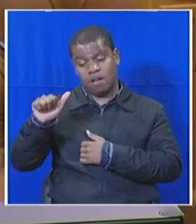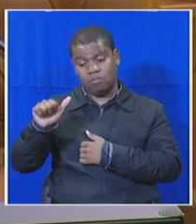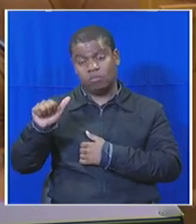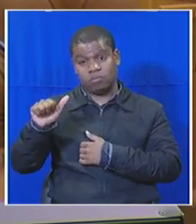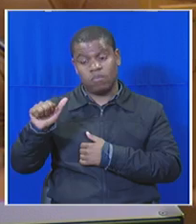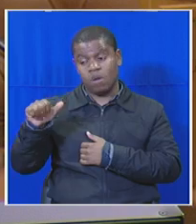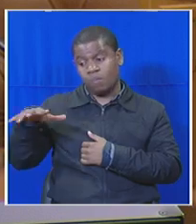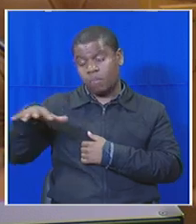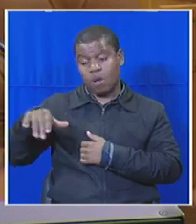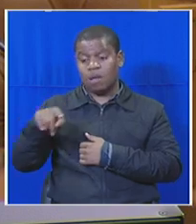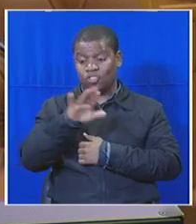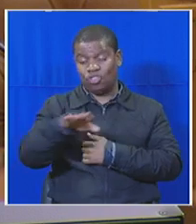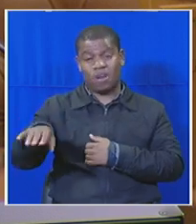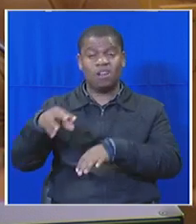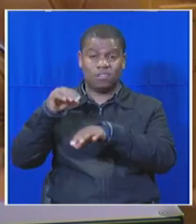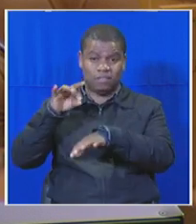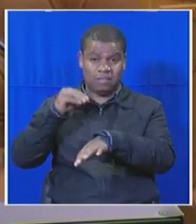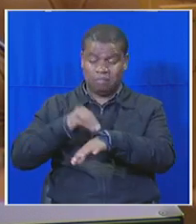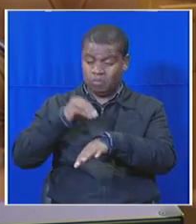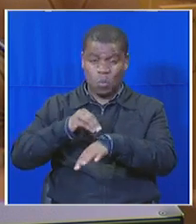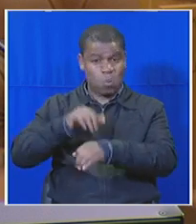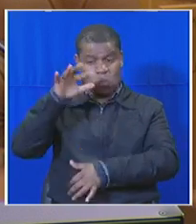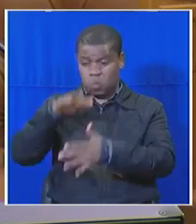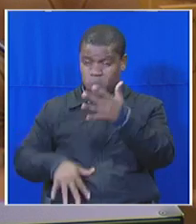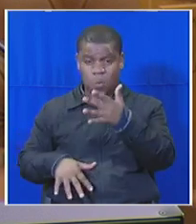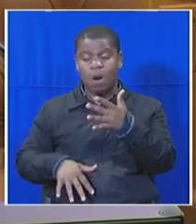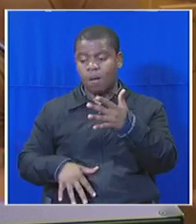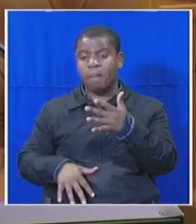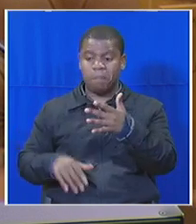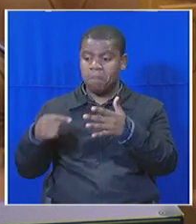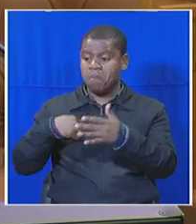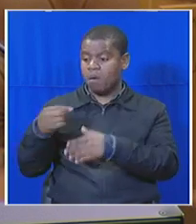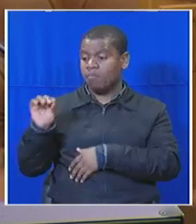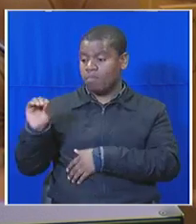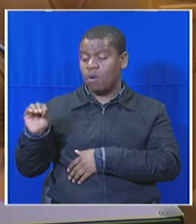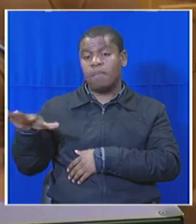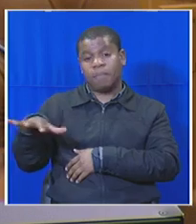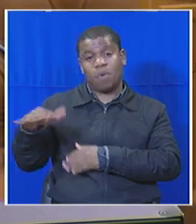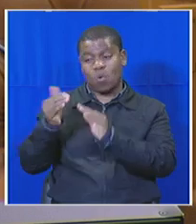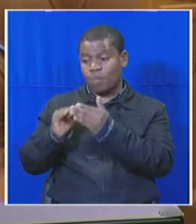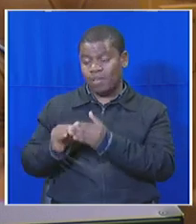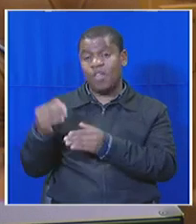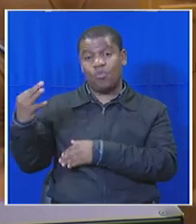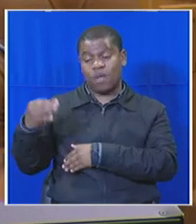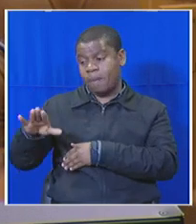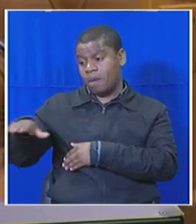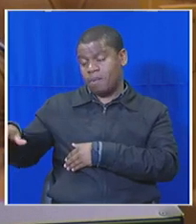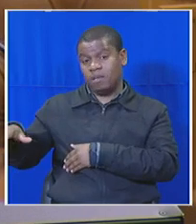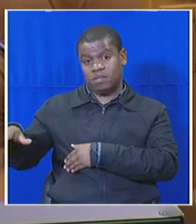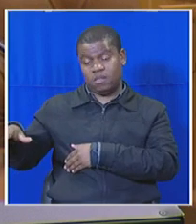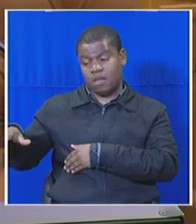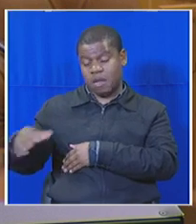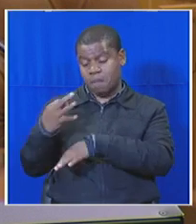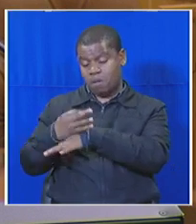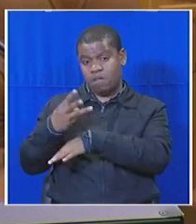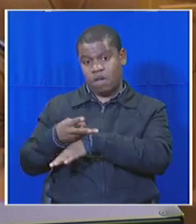uNathi Mamenemene kukho abantwana abathathu abathi bashiywa ngabazali babo baze bashiywa eligcineni lukamakazi wabo